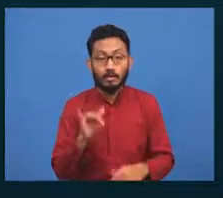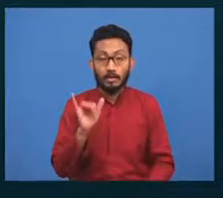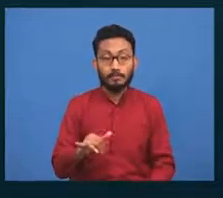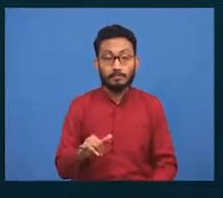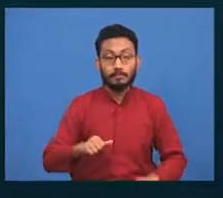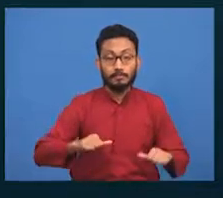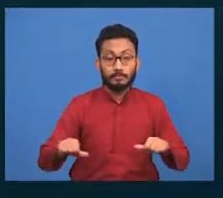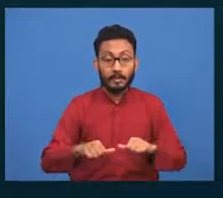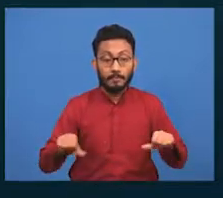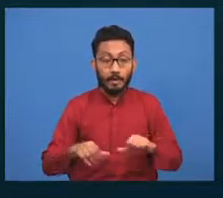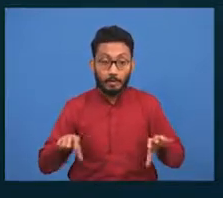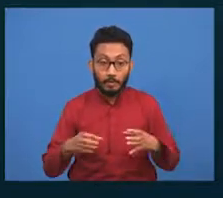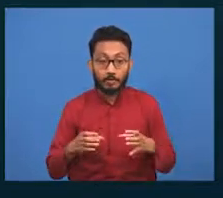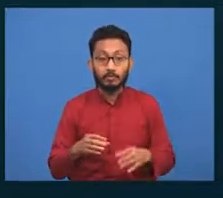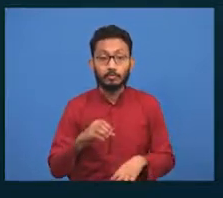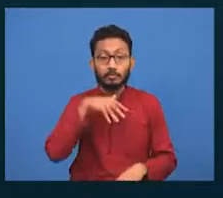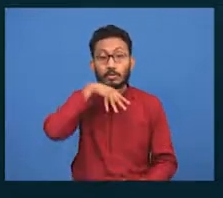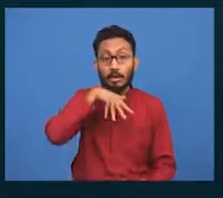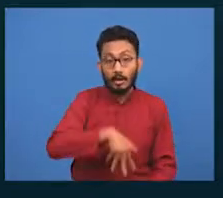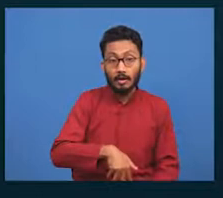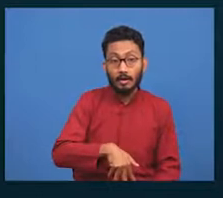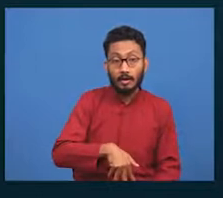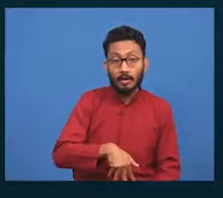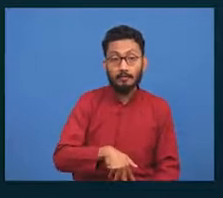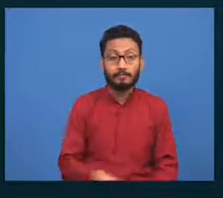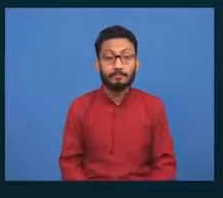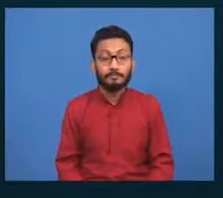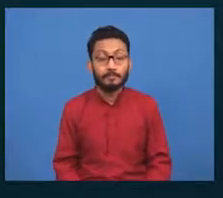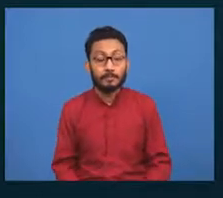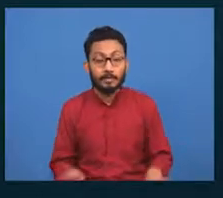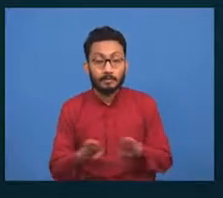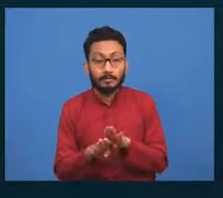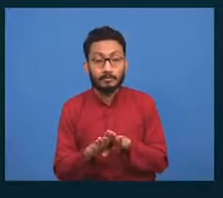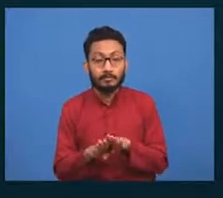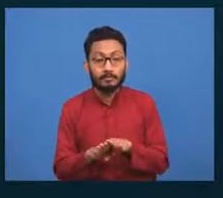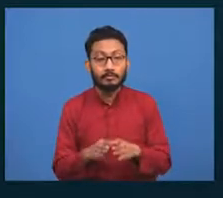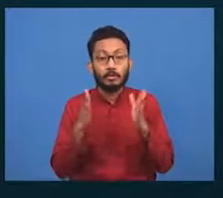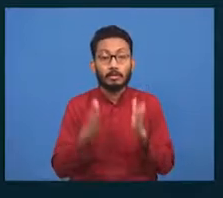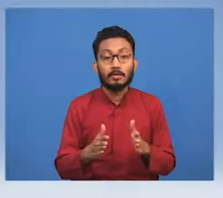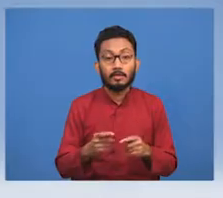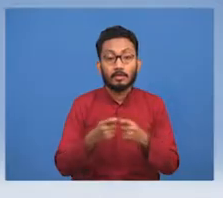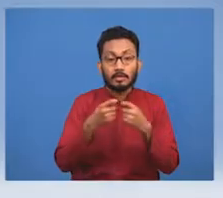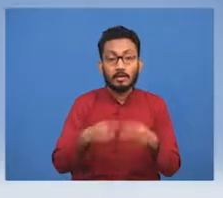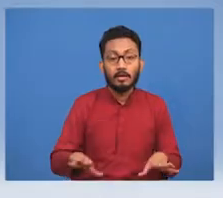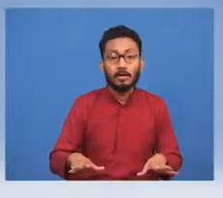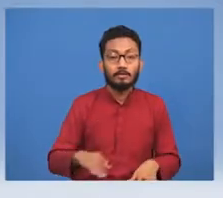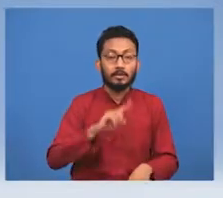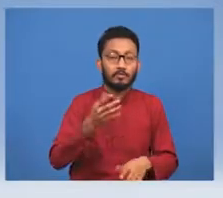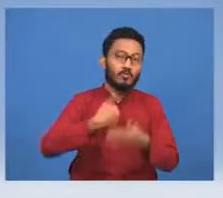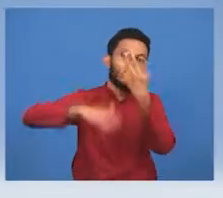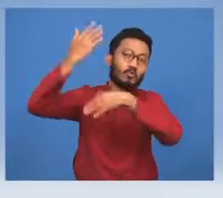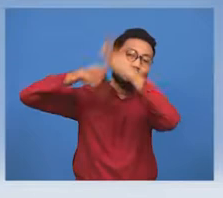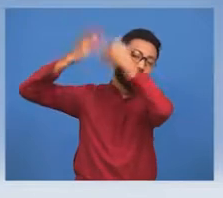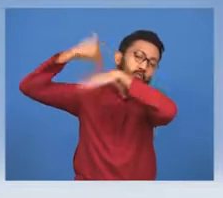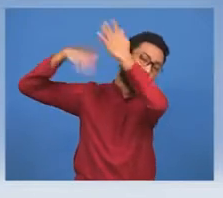Rasulullah sallallahu alaihi wasallam sebagai seorang yang ketinggalan zaman dan kolot. Saya harap